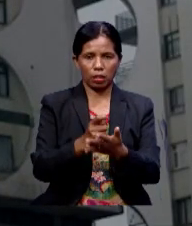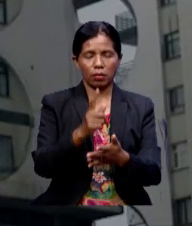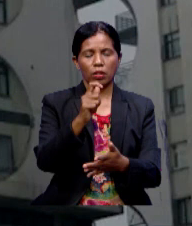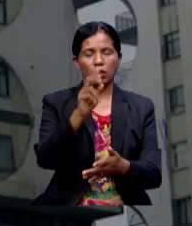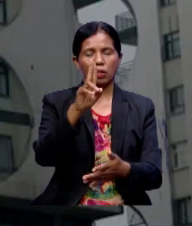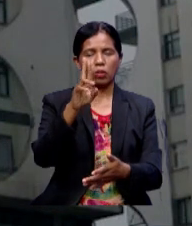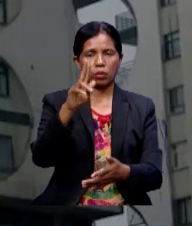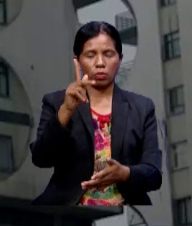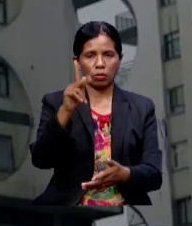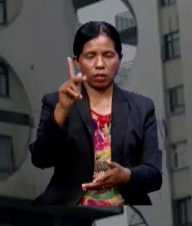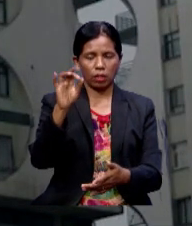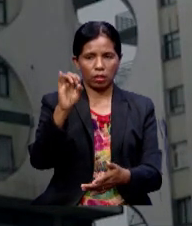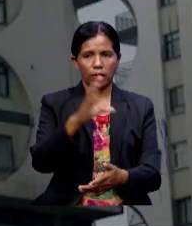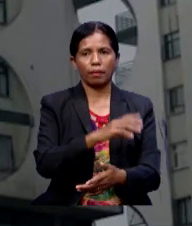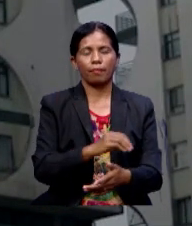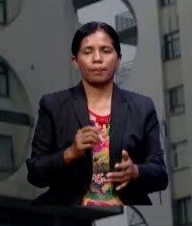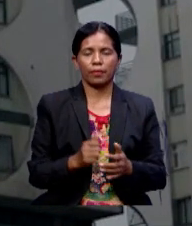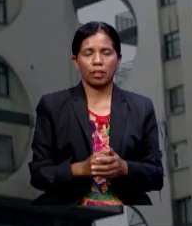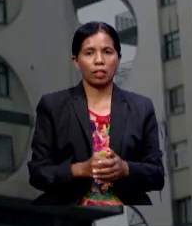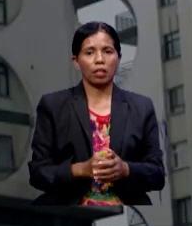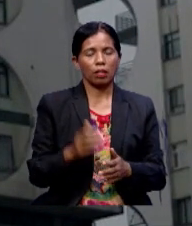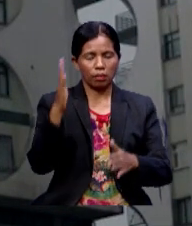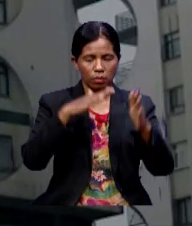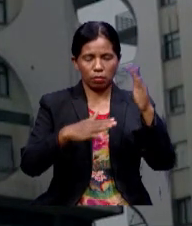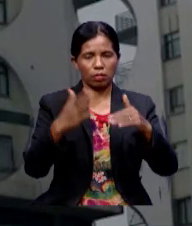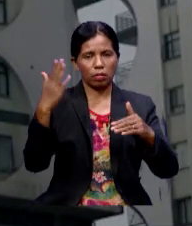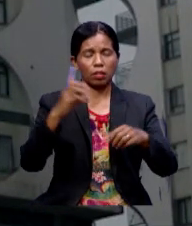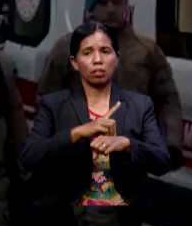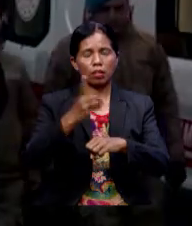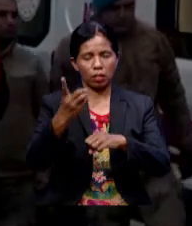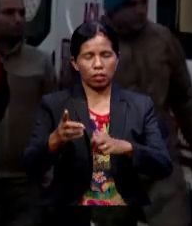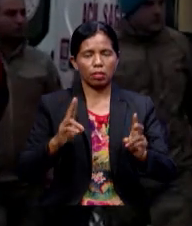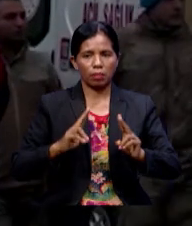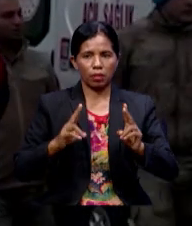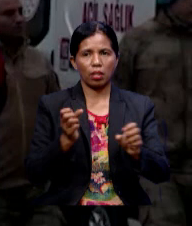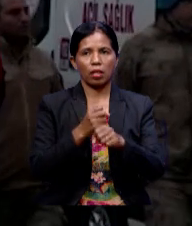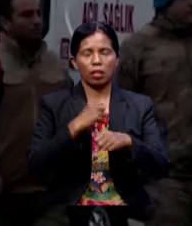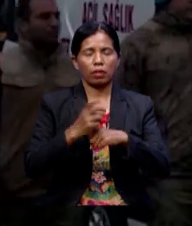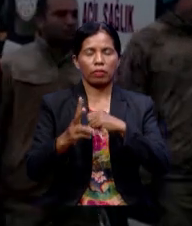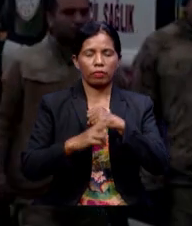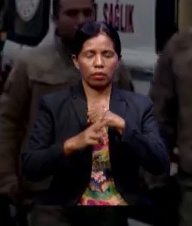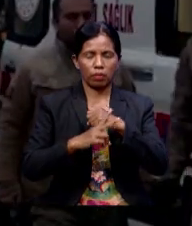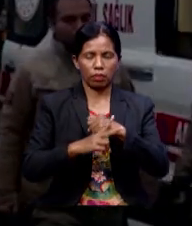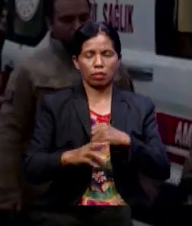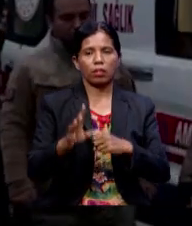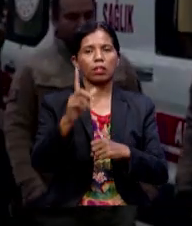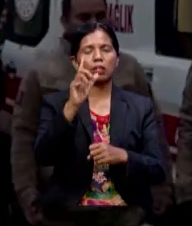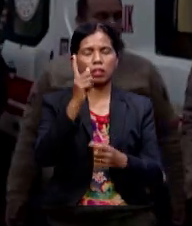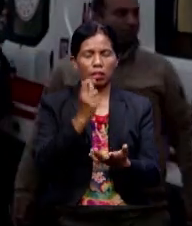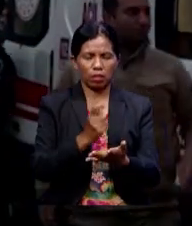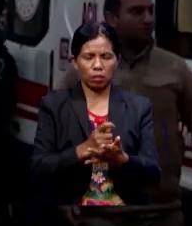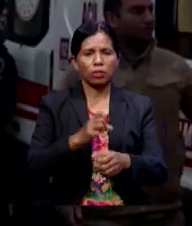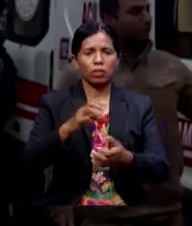parte norte Siria. Iha akontesimento refere situasaun klima mos malire hode aumenta vítima rihun barihun sofre.